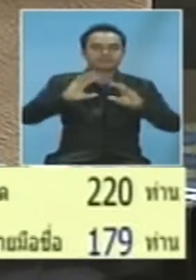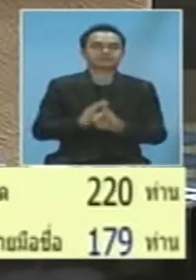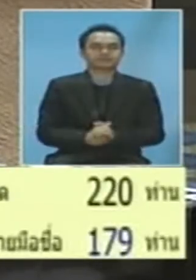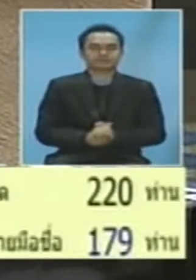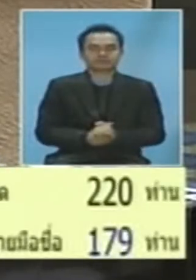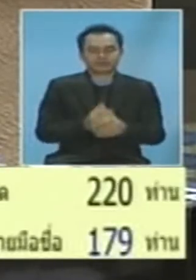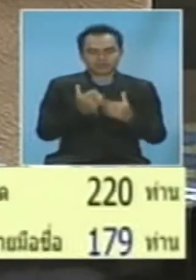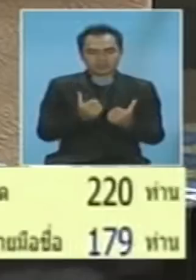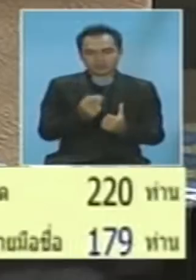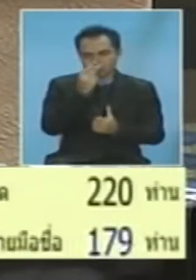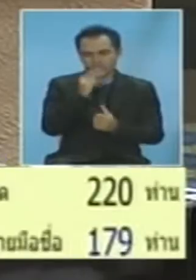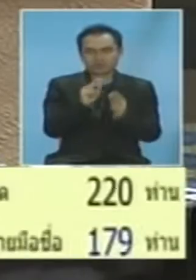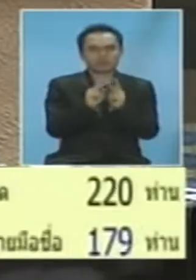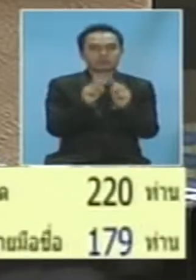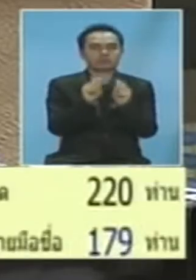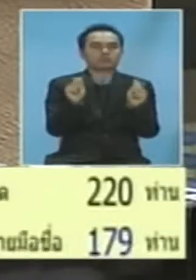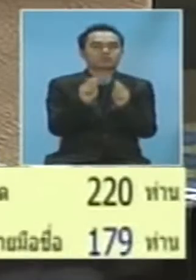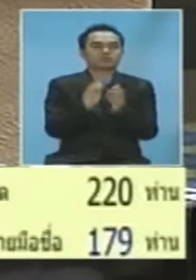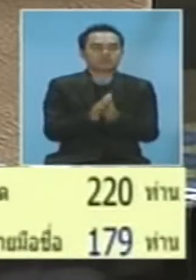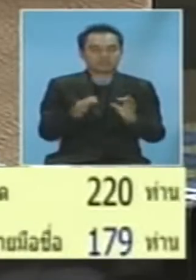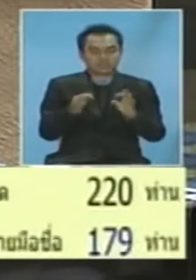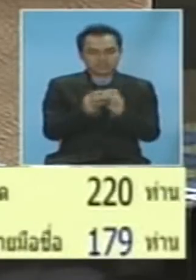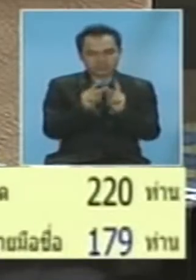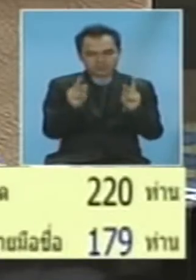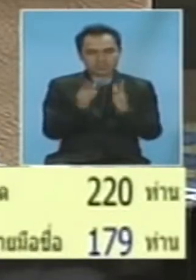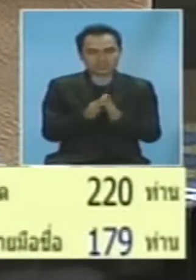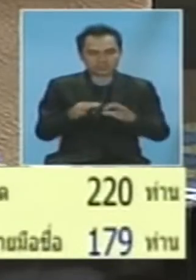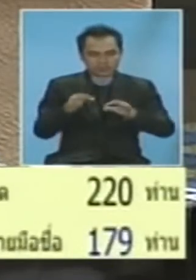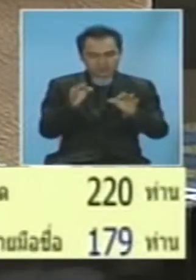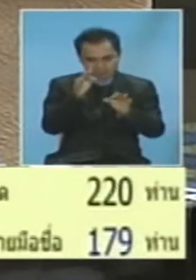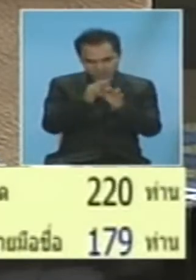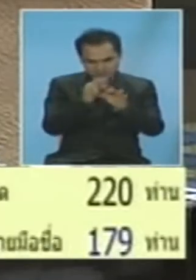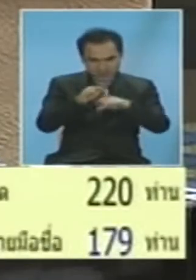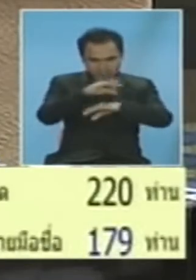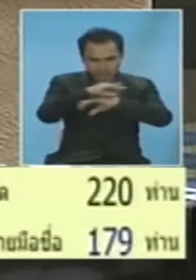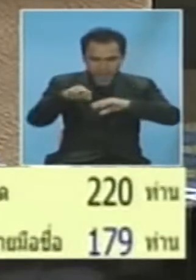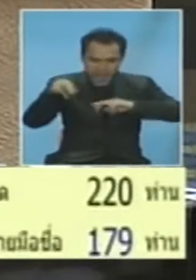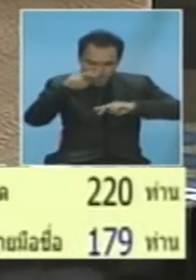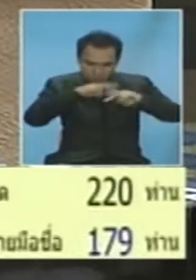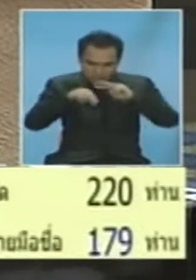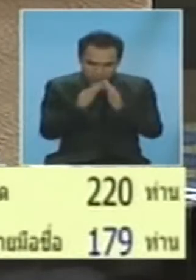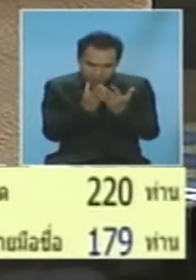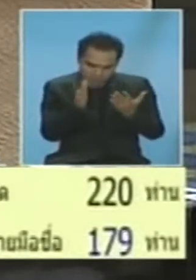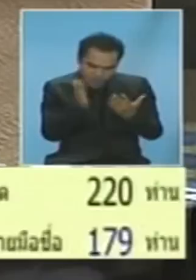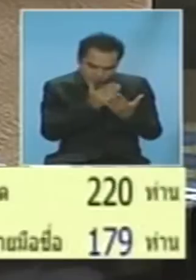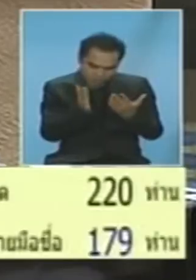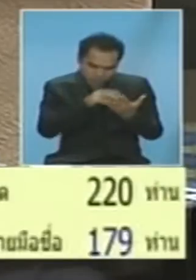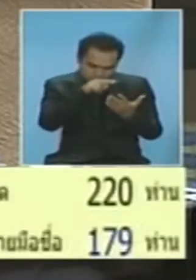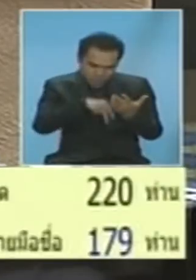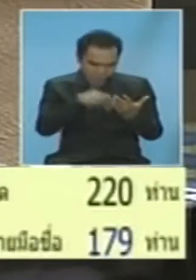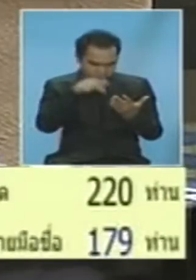นอกจากนี้คณะอนุกรรมการปิดบัญชียังได้พบความผิดปกติจากการดำเนินโครง